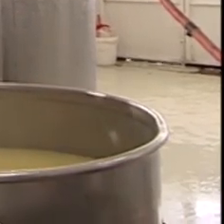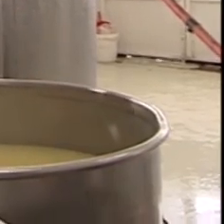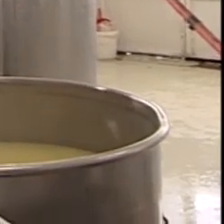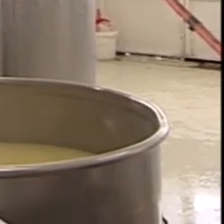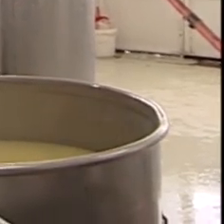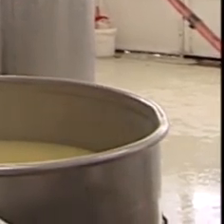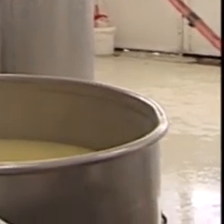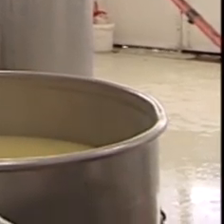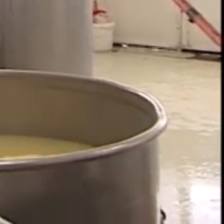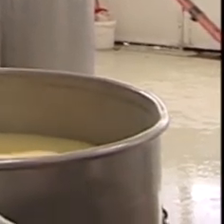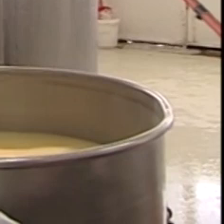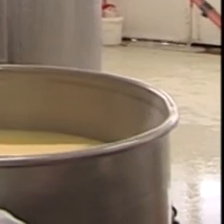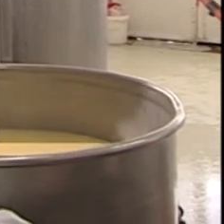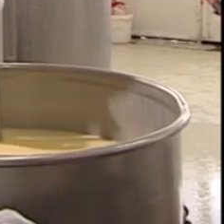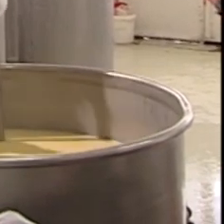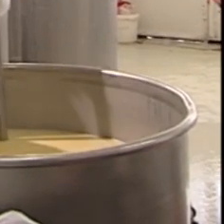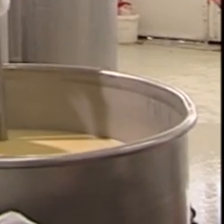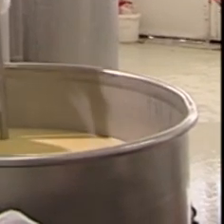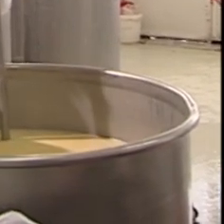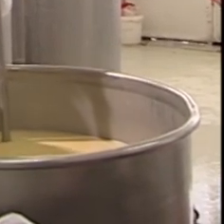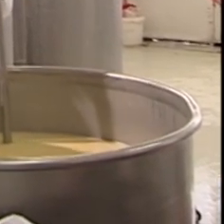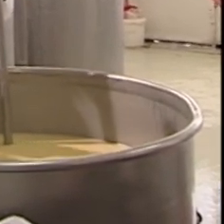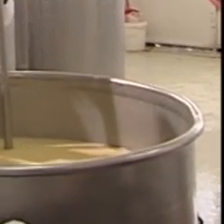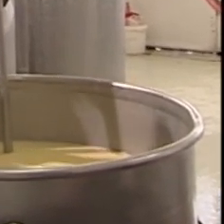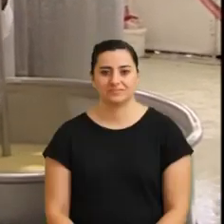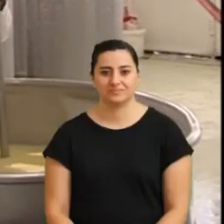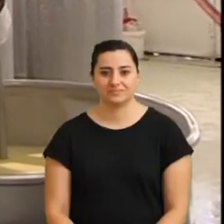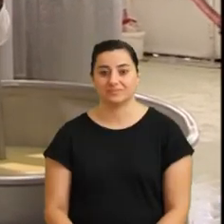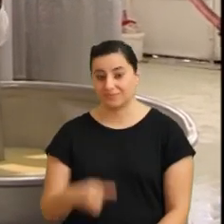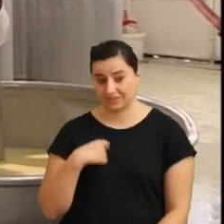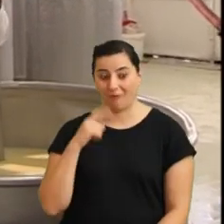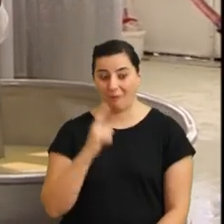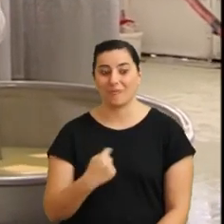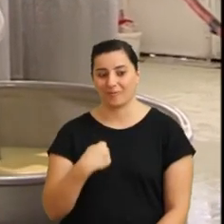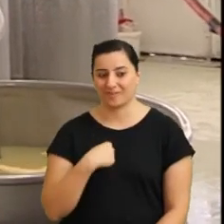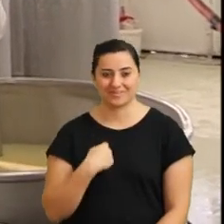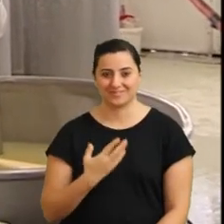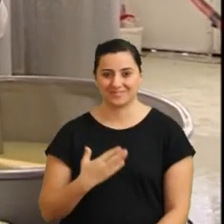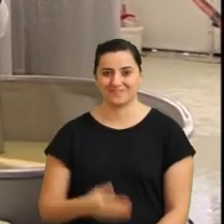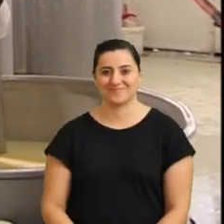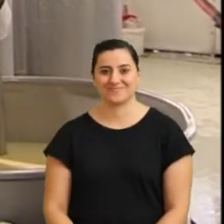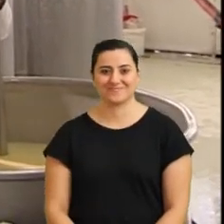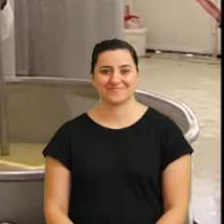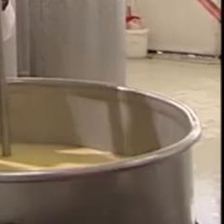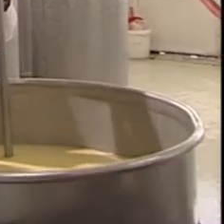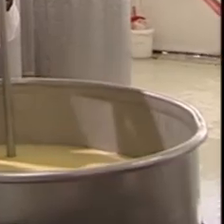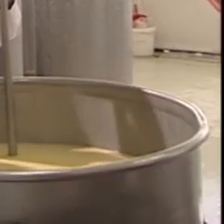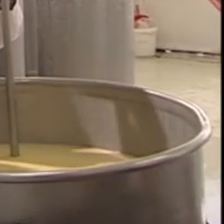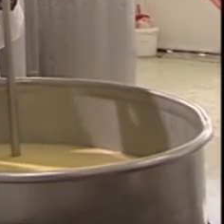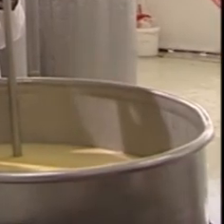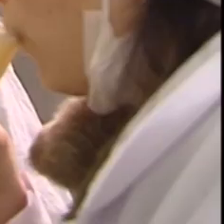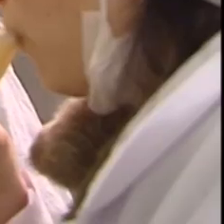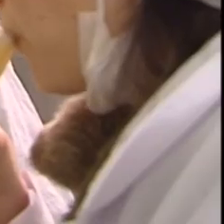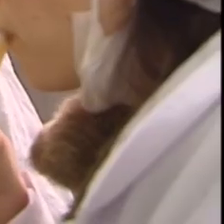Cam bardağı boşaltıyor. Al bakalım. Önce bana içiriyorsun ki. Bu kötü işte bari sana bir şey olsun diye.